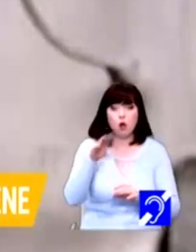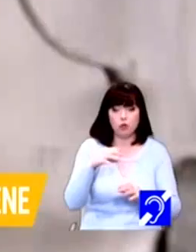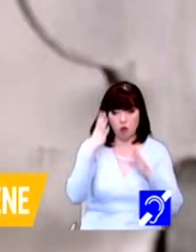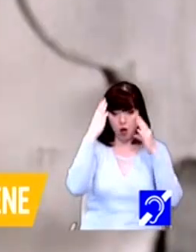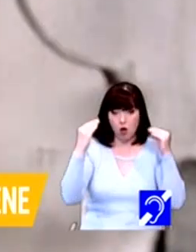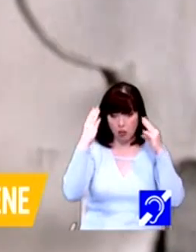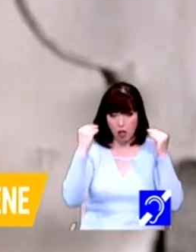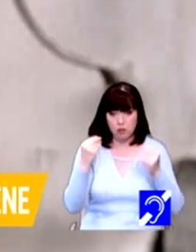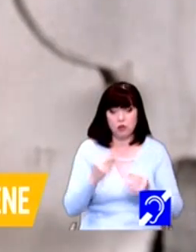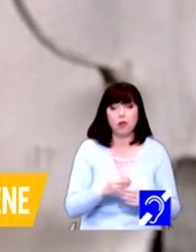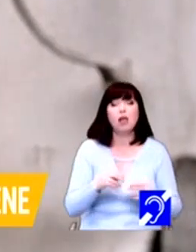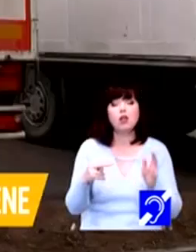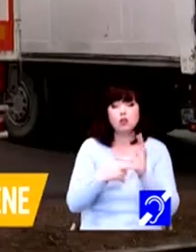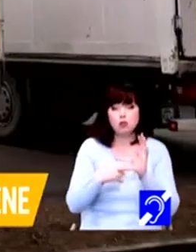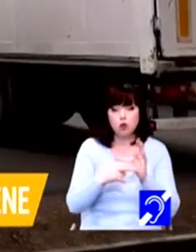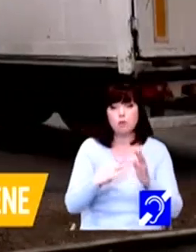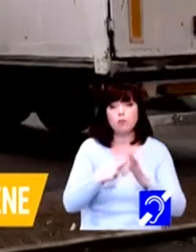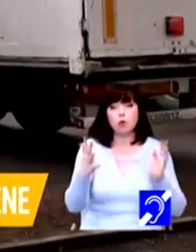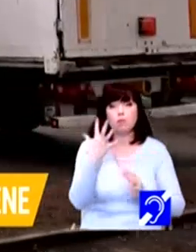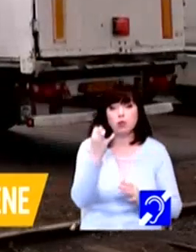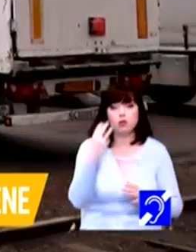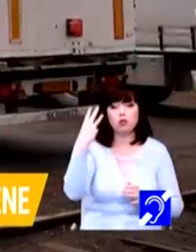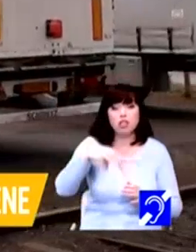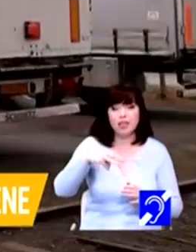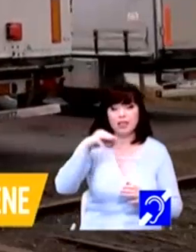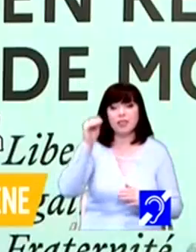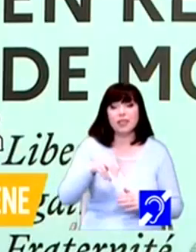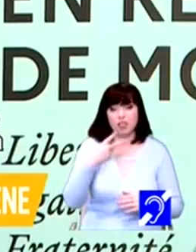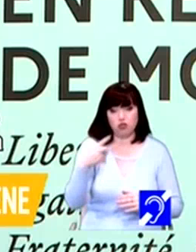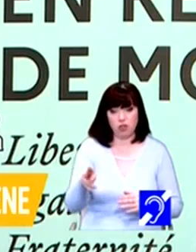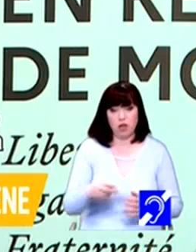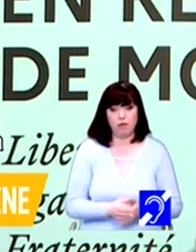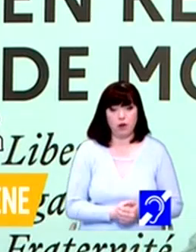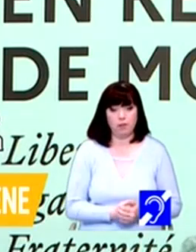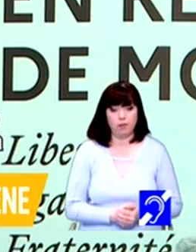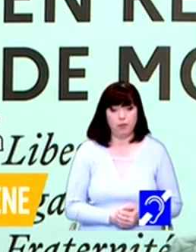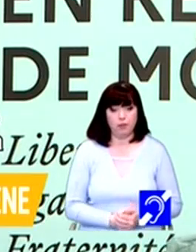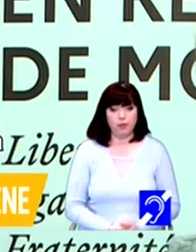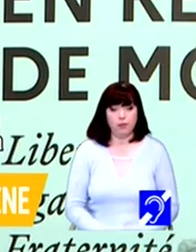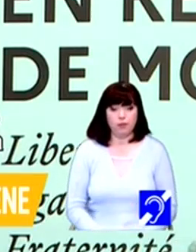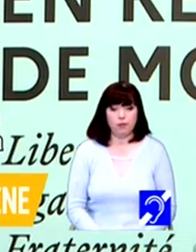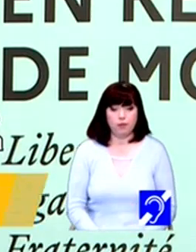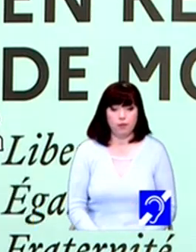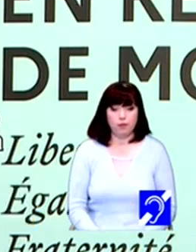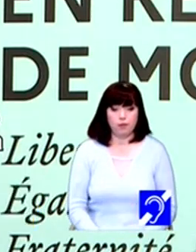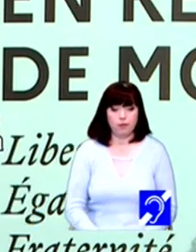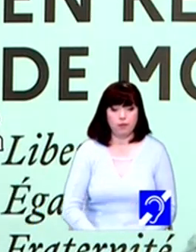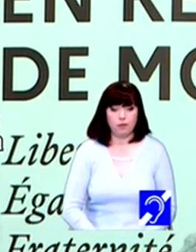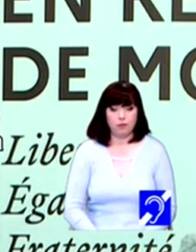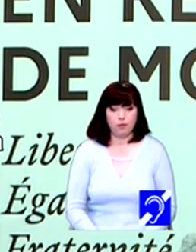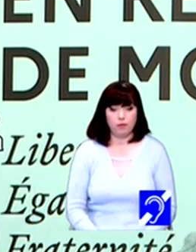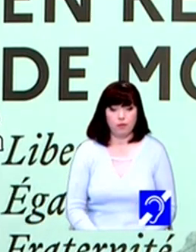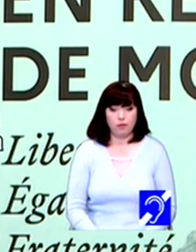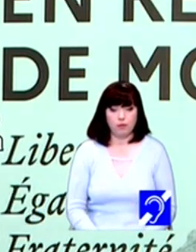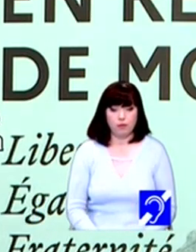regatului țărilor de jos în valoare de peste 530.000 euro. The EU and 8 EU member states